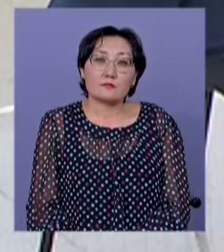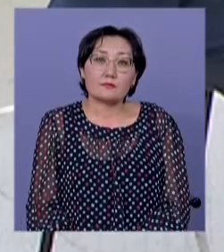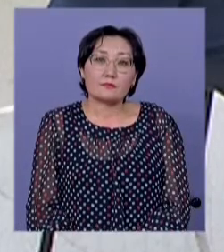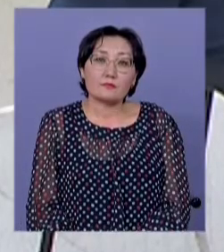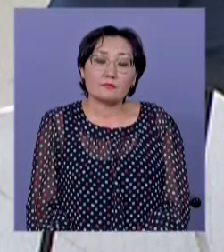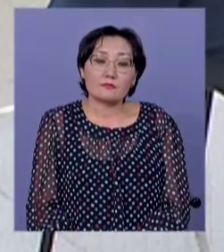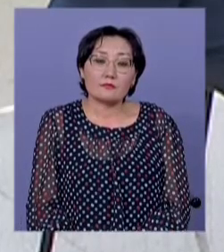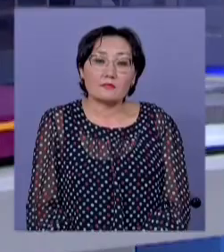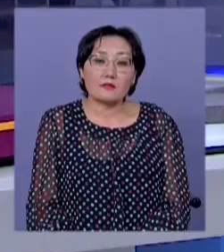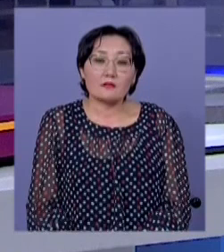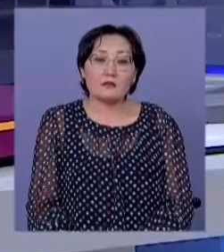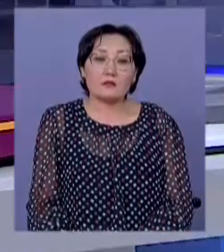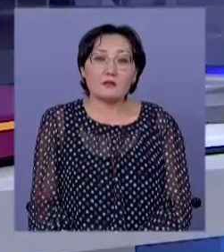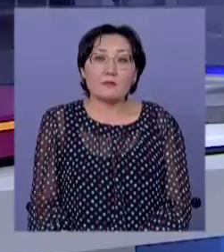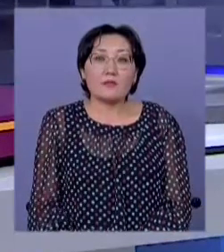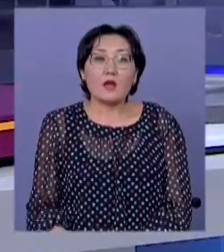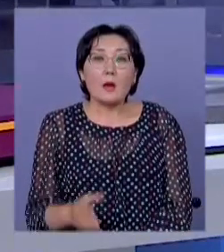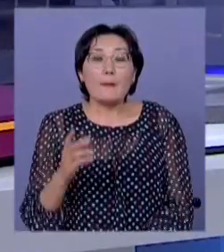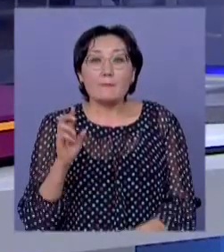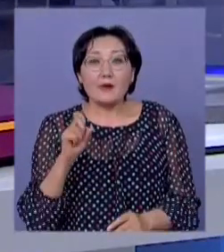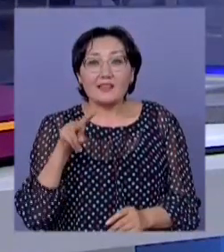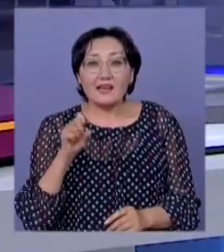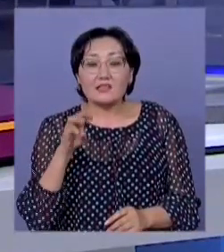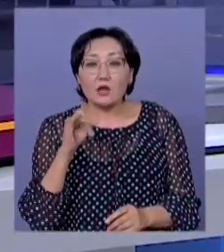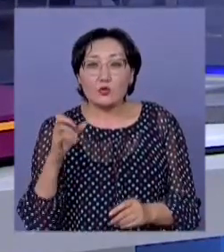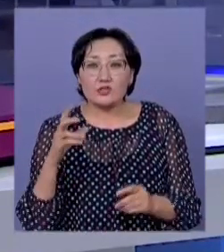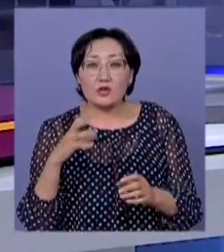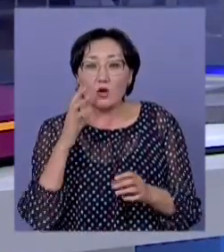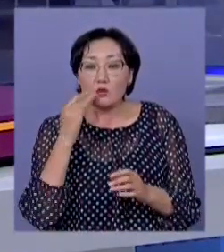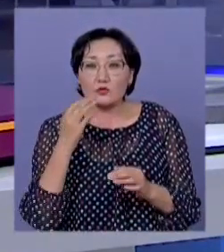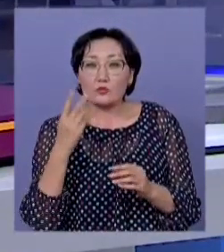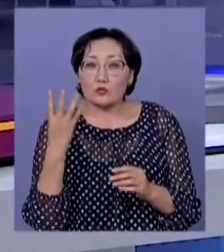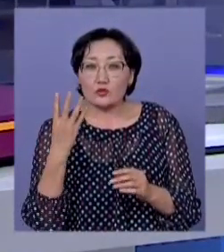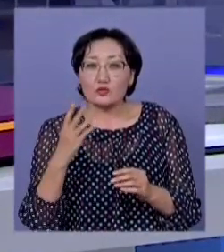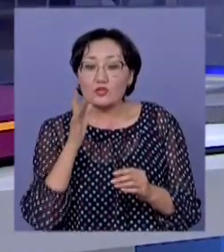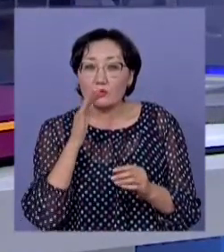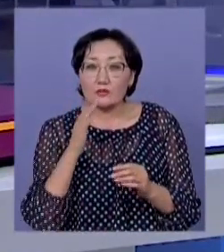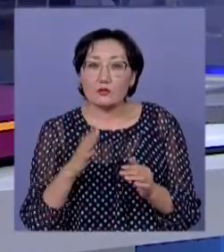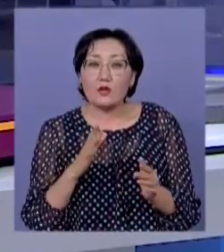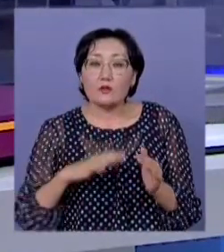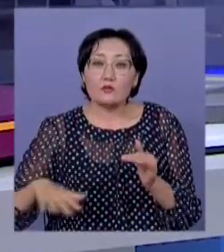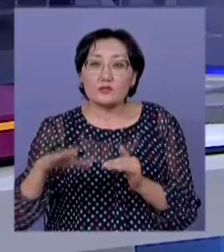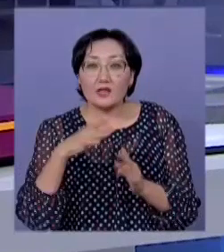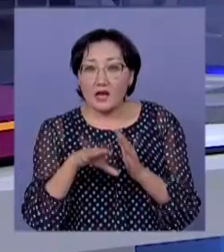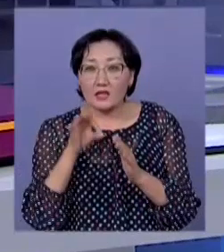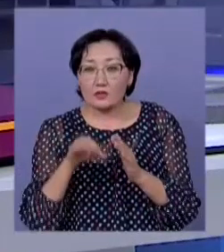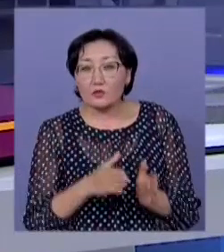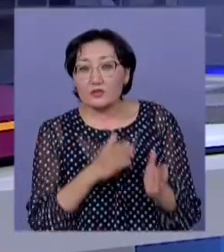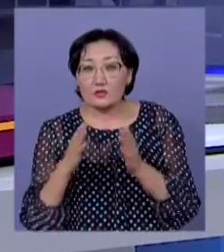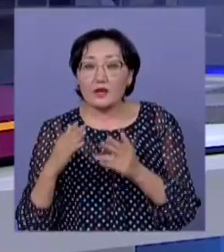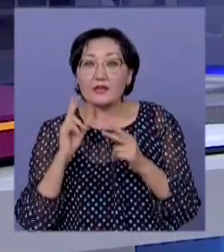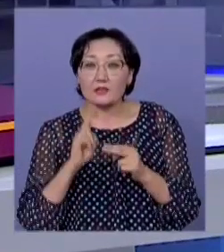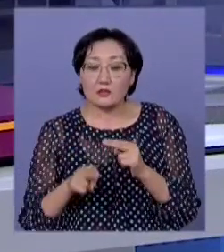телеарнасы. Бала дауысы ұлттық балалар ән байқауының 4-ші маусымының аймақтық іріктеу кезеңі